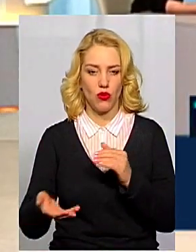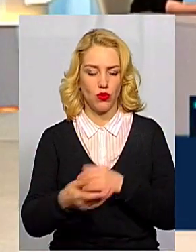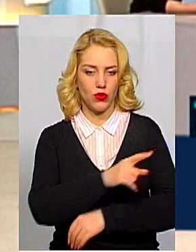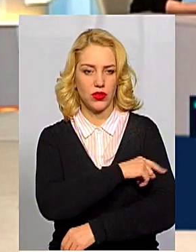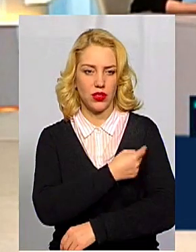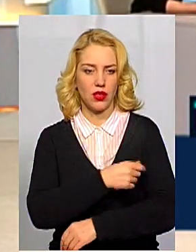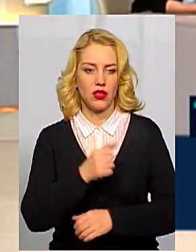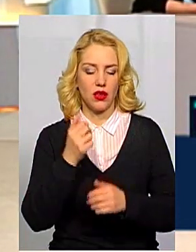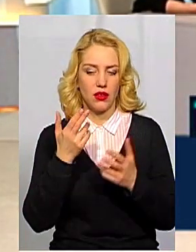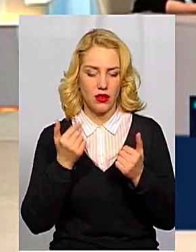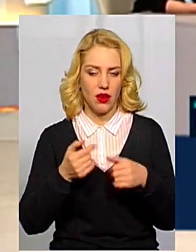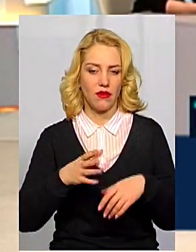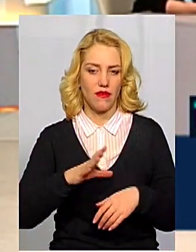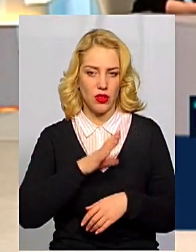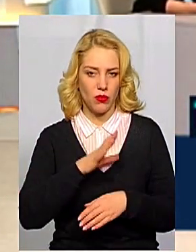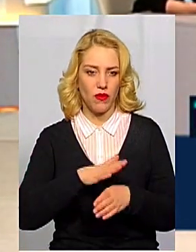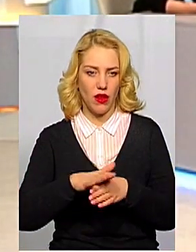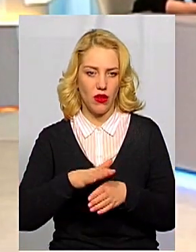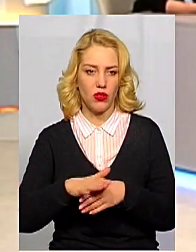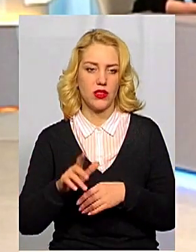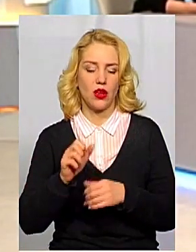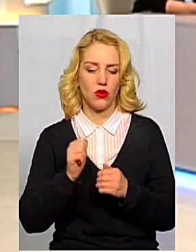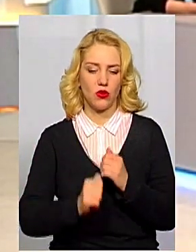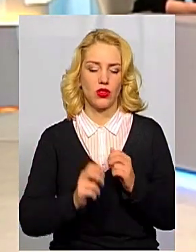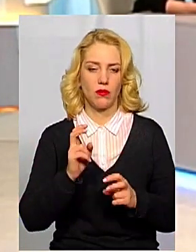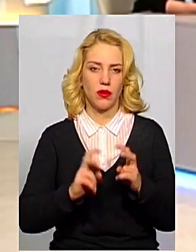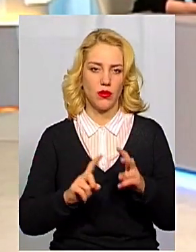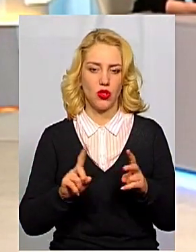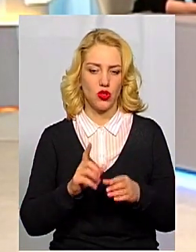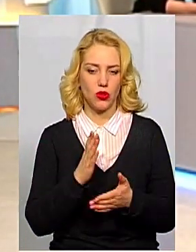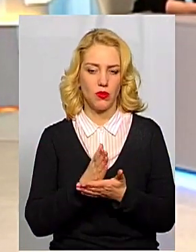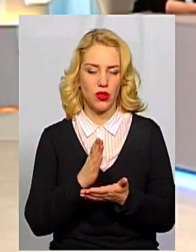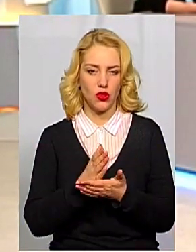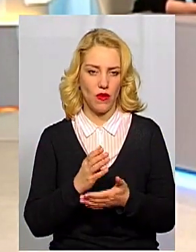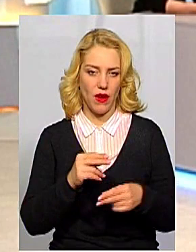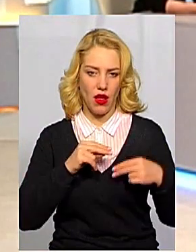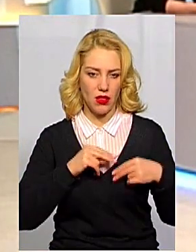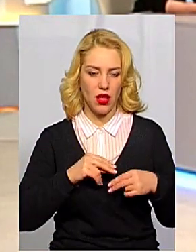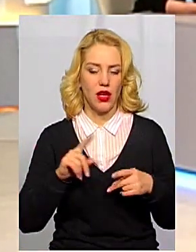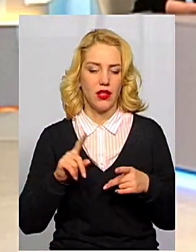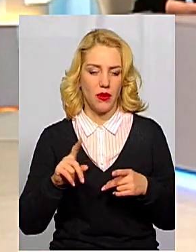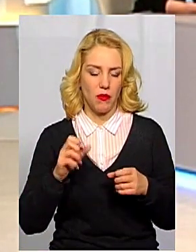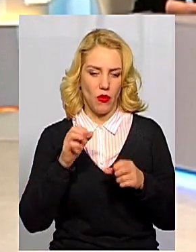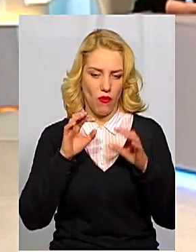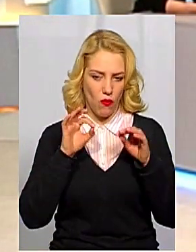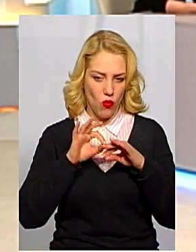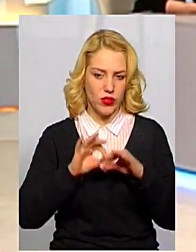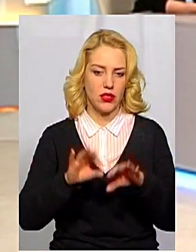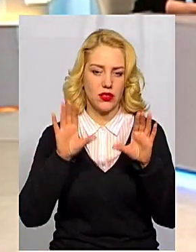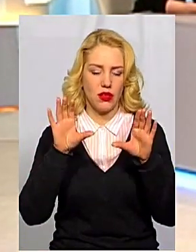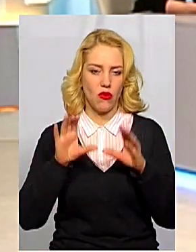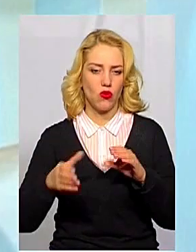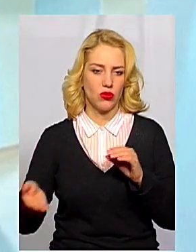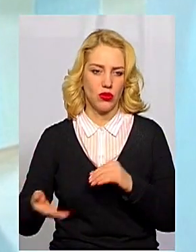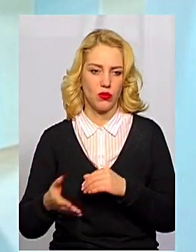звичайно. Кожен рік підприємство для того, щоб існувати, воно повинно проводити ці рубки. І для того, щоб існувати, по-перше, а по-друге,